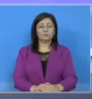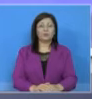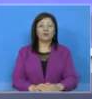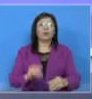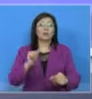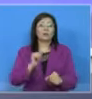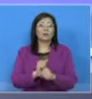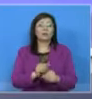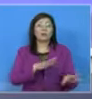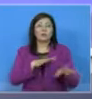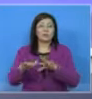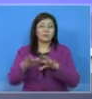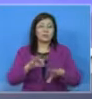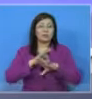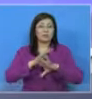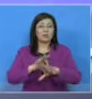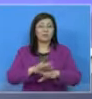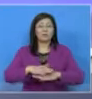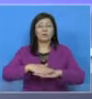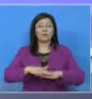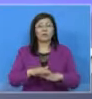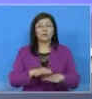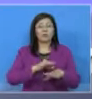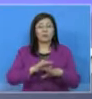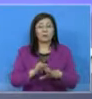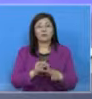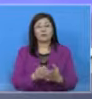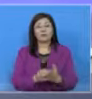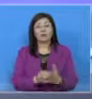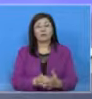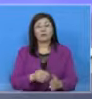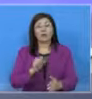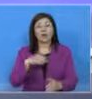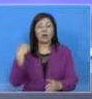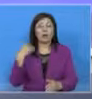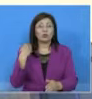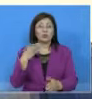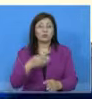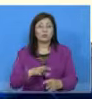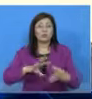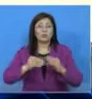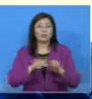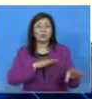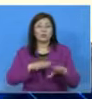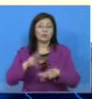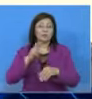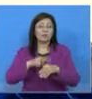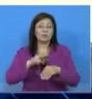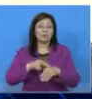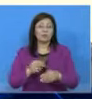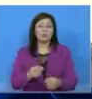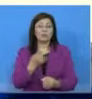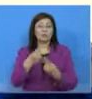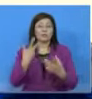Стоп наездом. Акция с таким названием прошла на территории обслуживания ЛОП на станции Актобе. По итогам мероприятия стражами порядка было